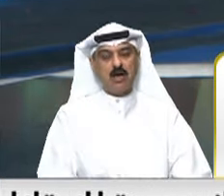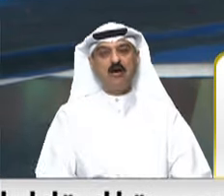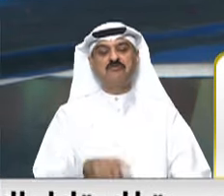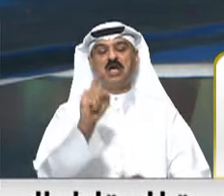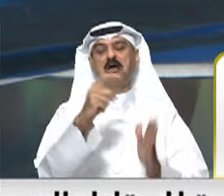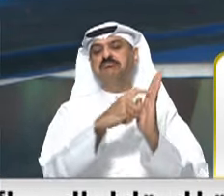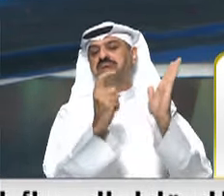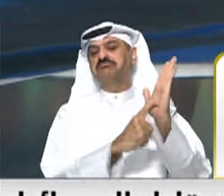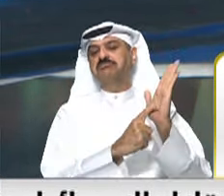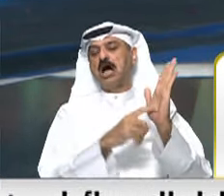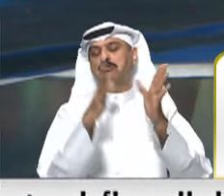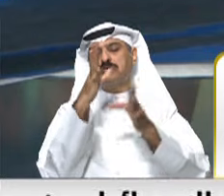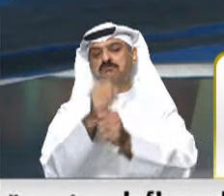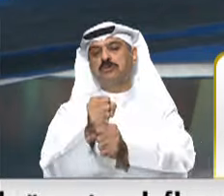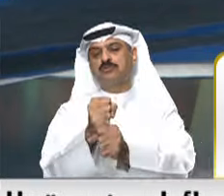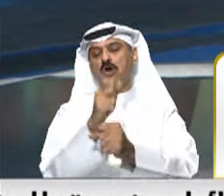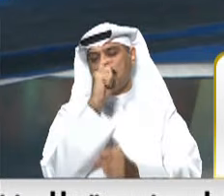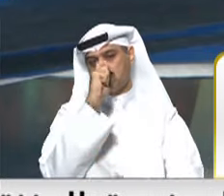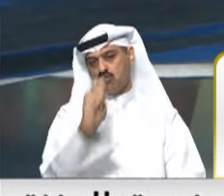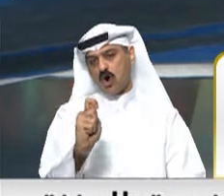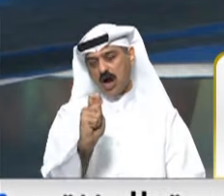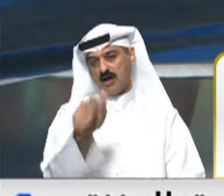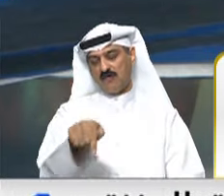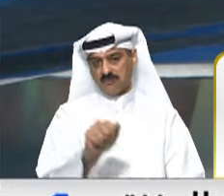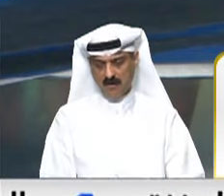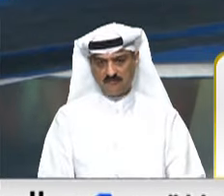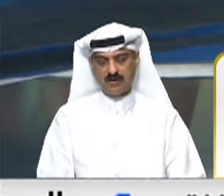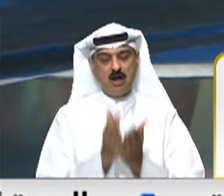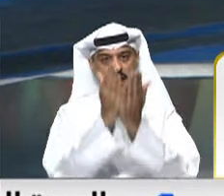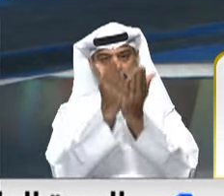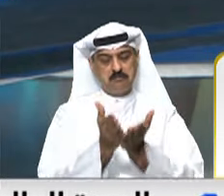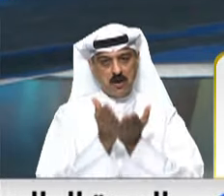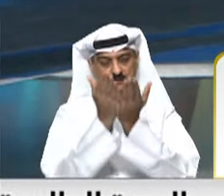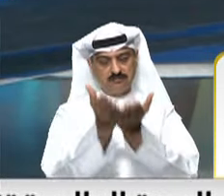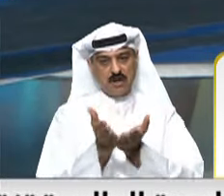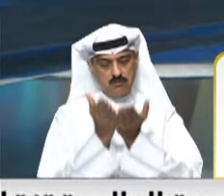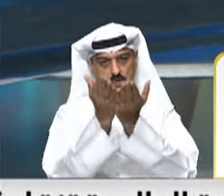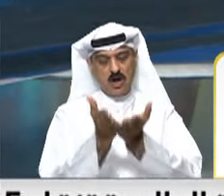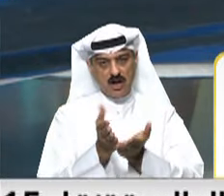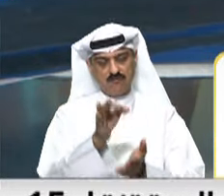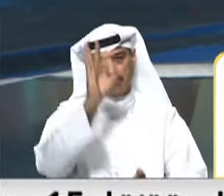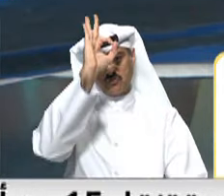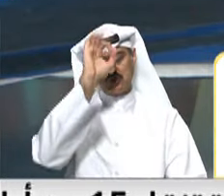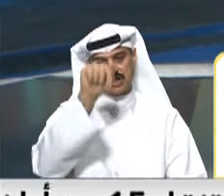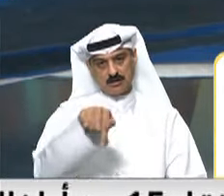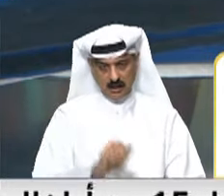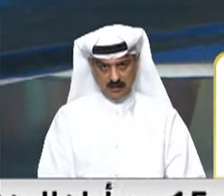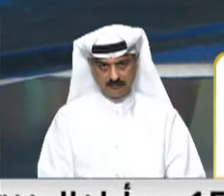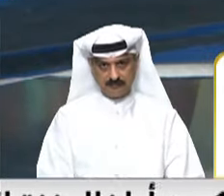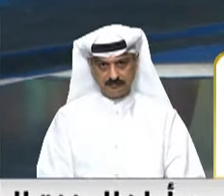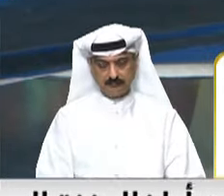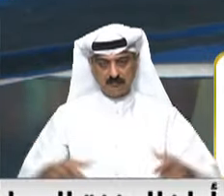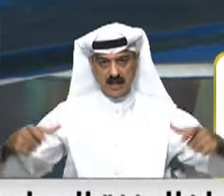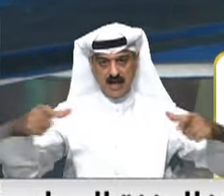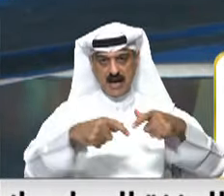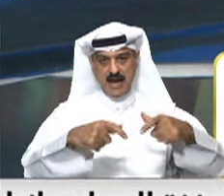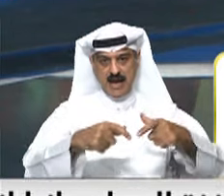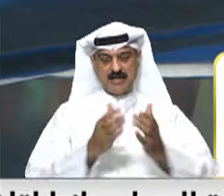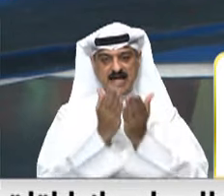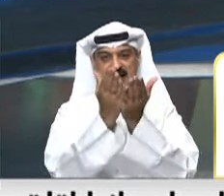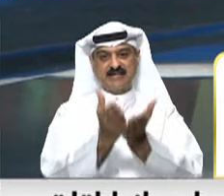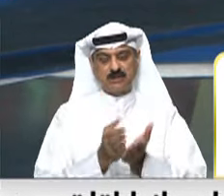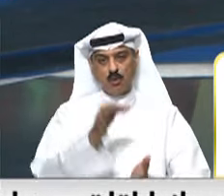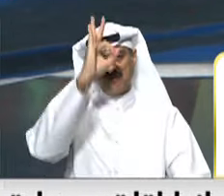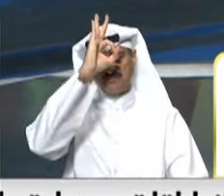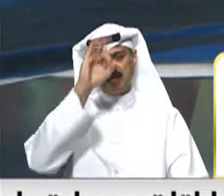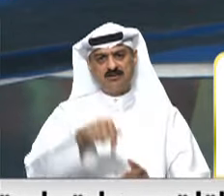قطاع التشكيلات البحرية لا تتساهل مع المخالفين. وأيضا تشدد الإدارة العامة لخفر السواحل